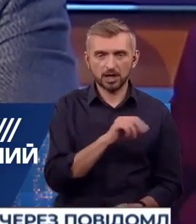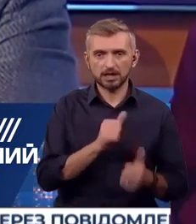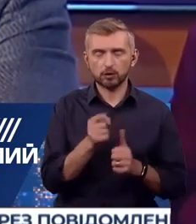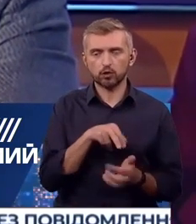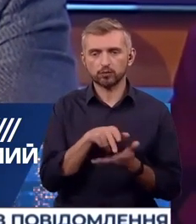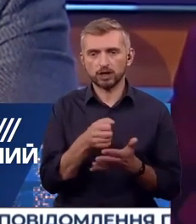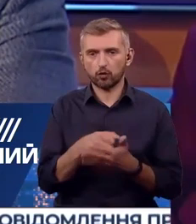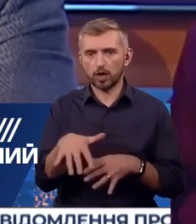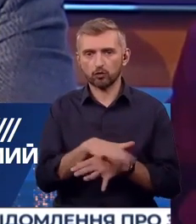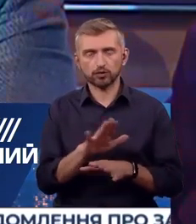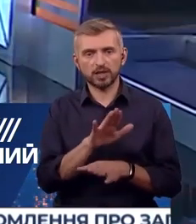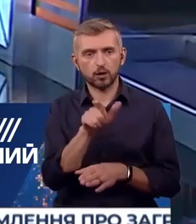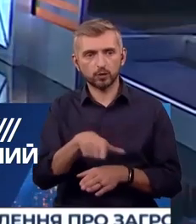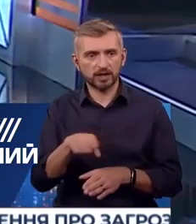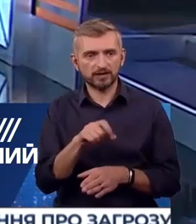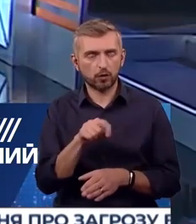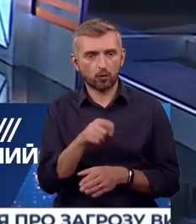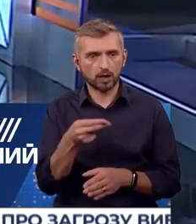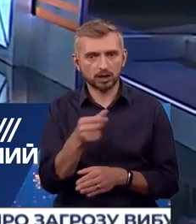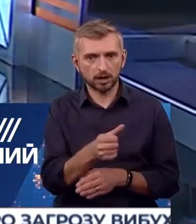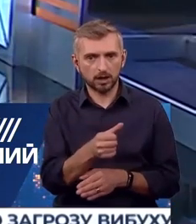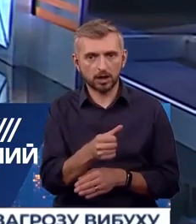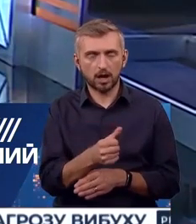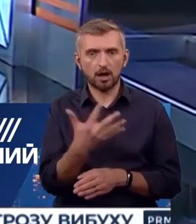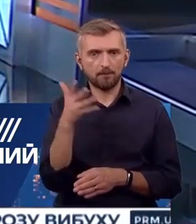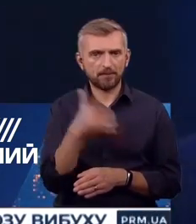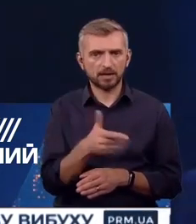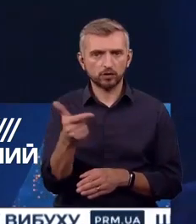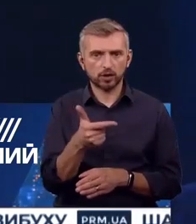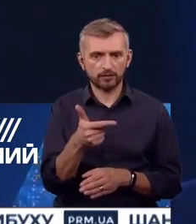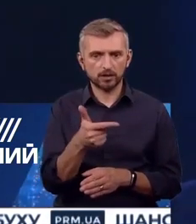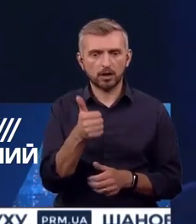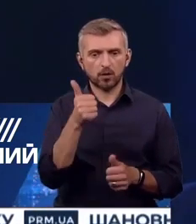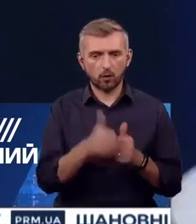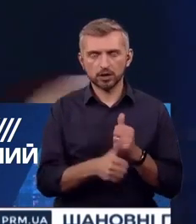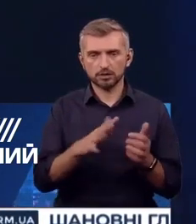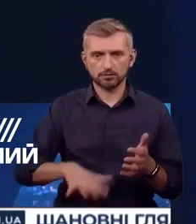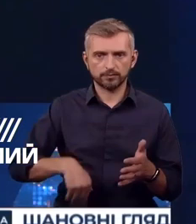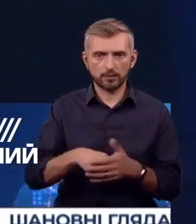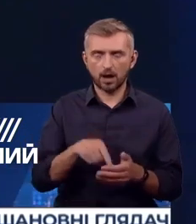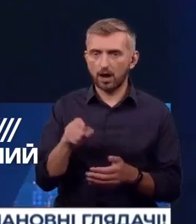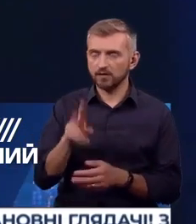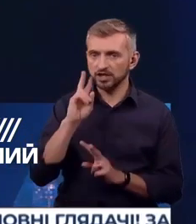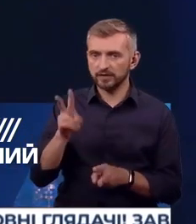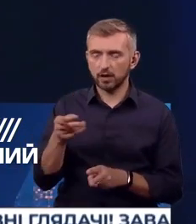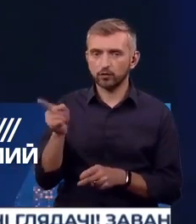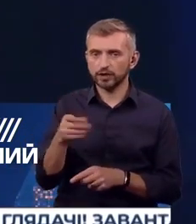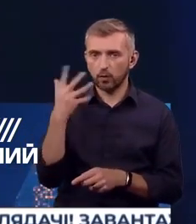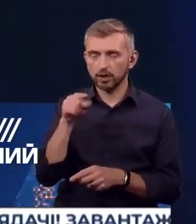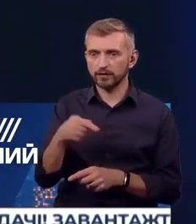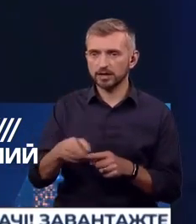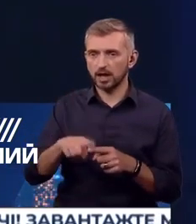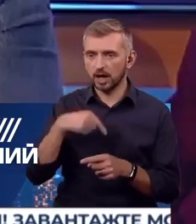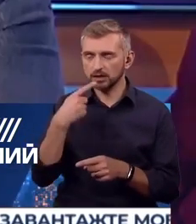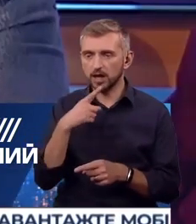народу, щоб не люди за нього платили. А 5 тисяч гривень кожен із своєї кишені має витягнути. А ви ж не знали тоді, коли ви йому це